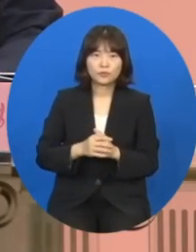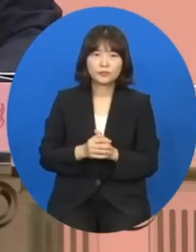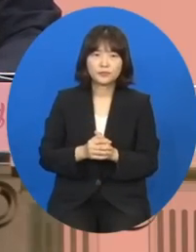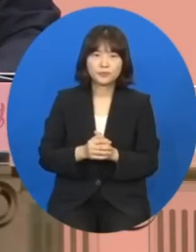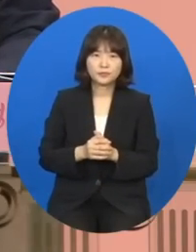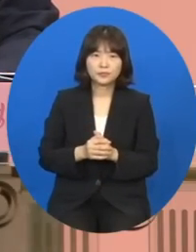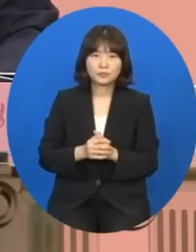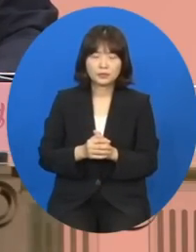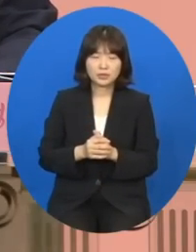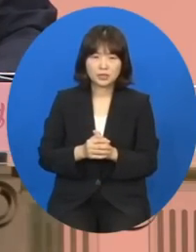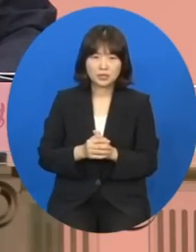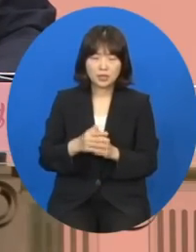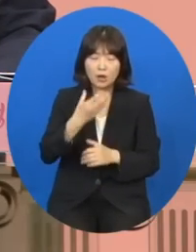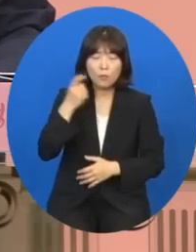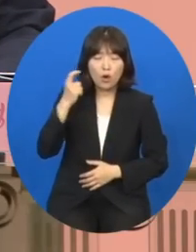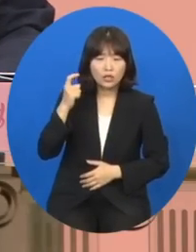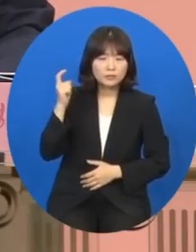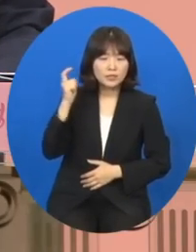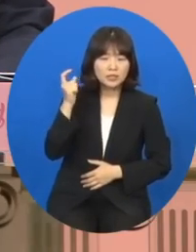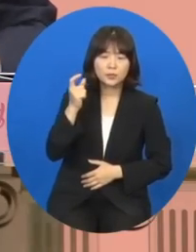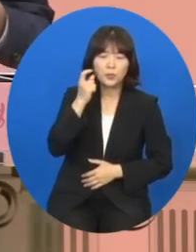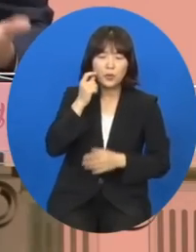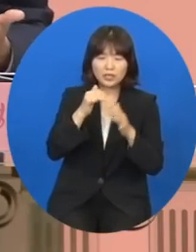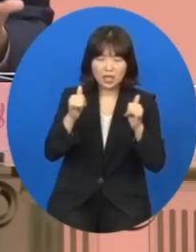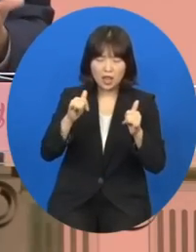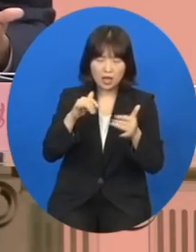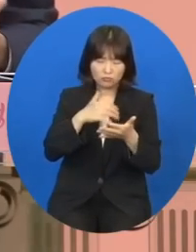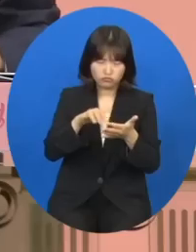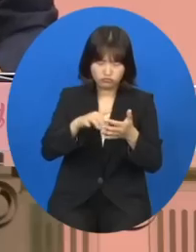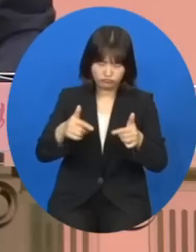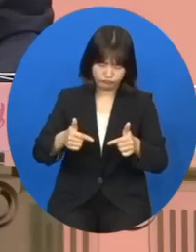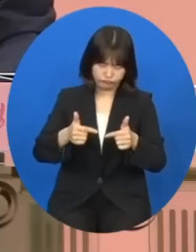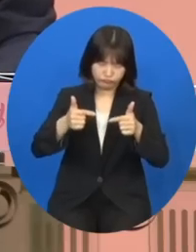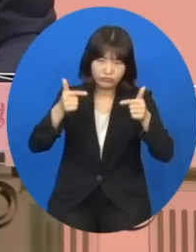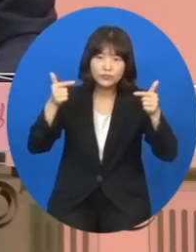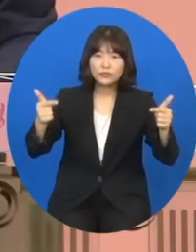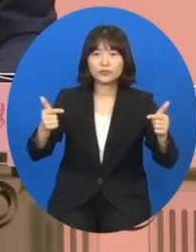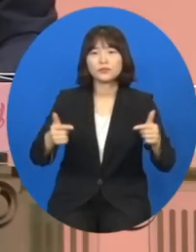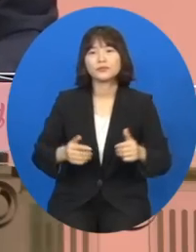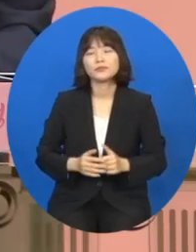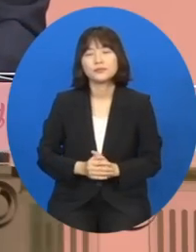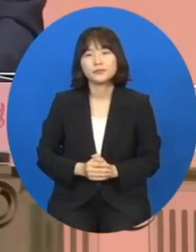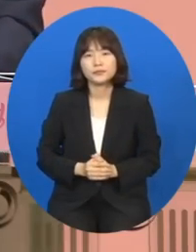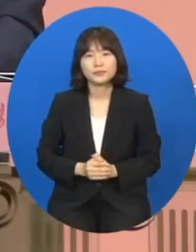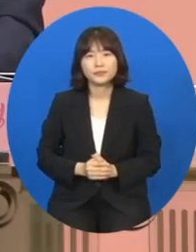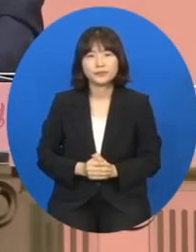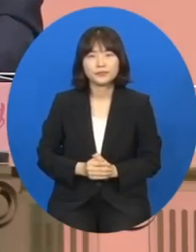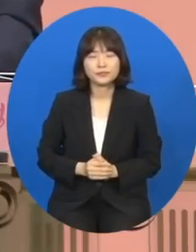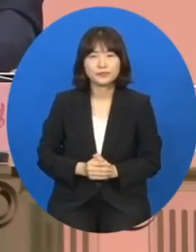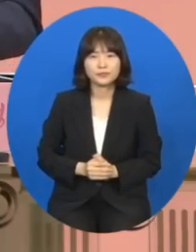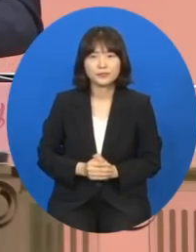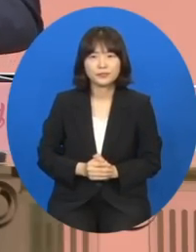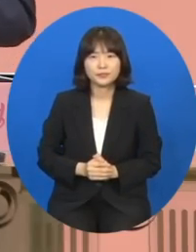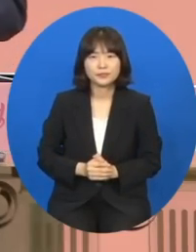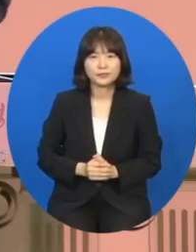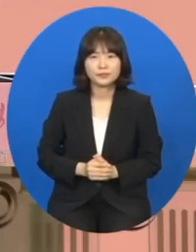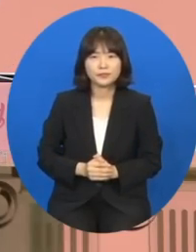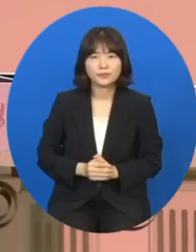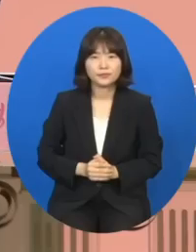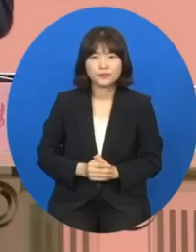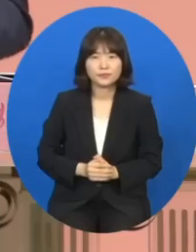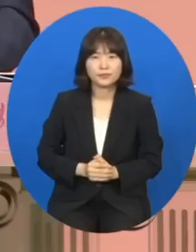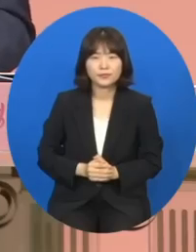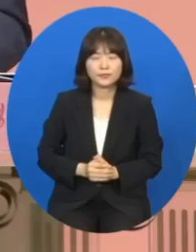숫자는 증가하고 있습니다 프런코 전에 스피커 헴 낸다고 서안 wang wei